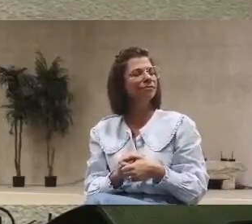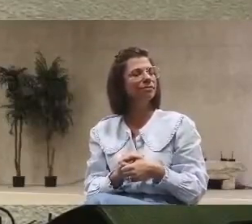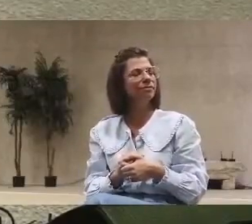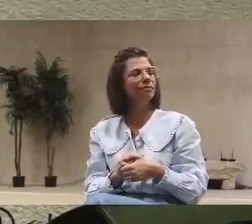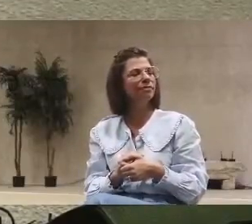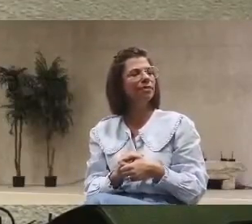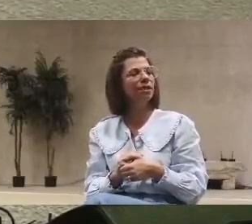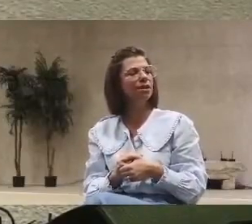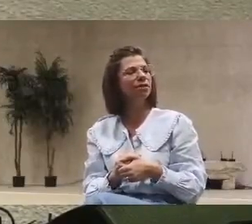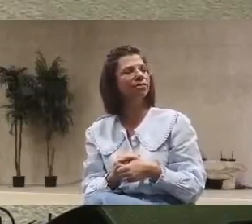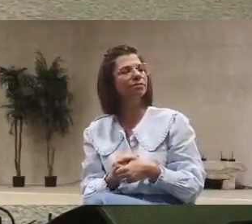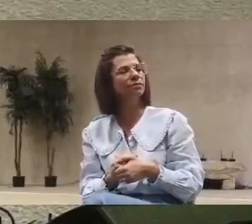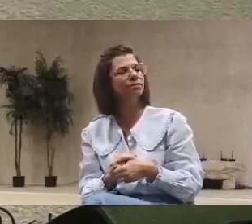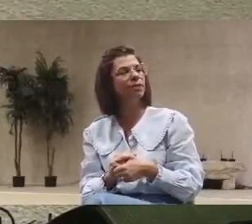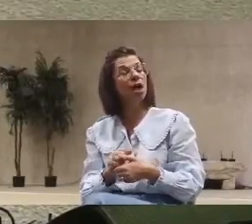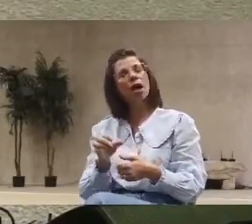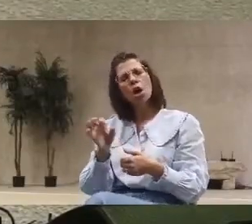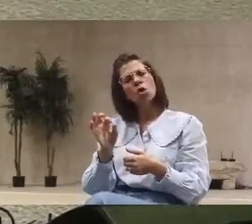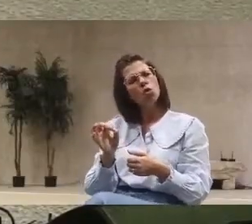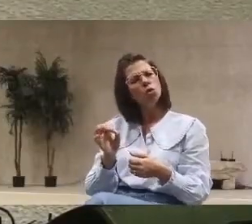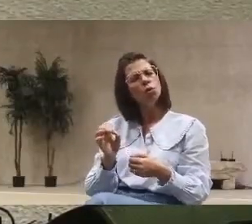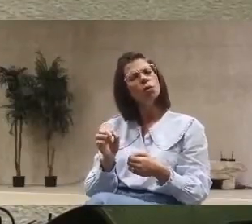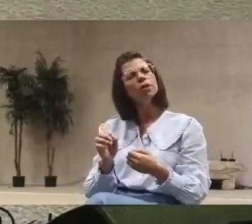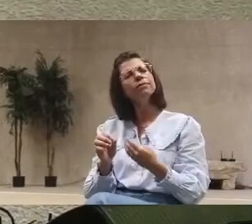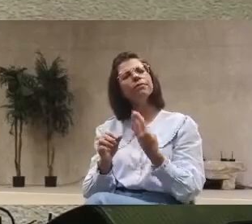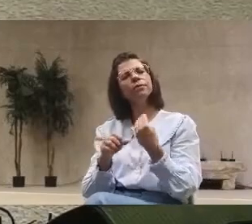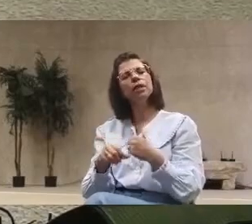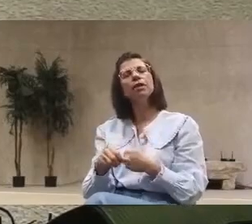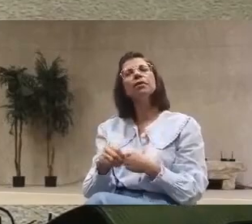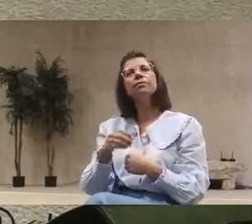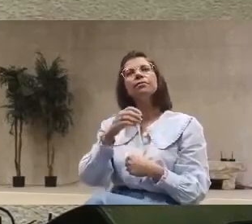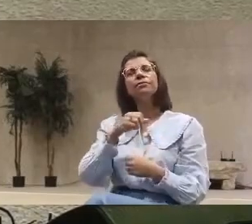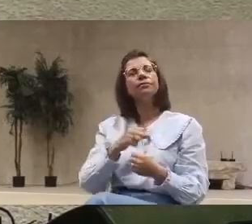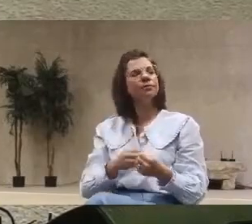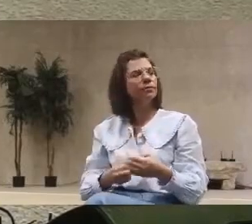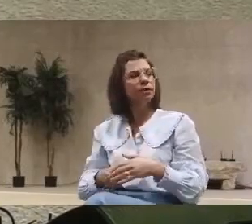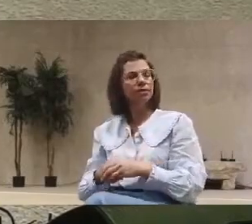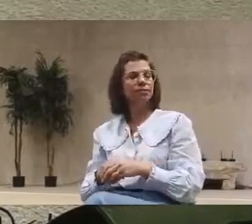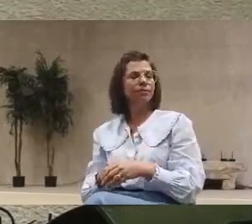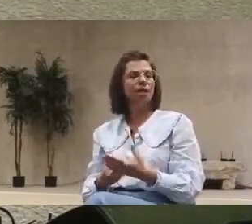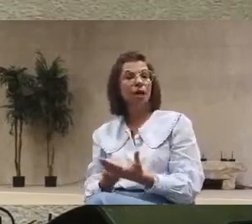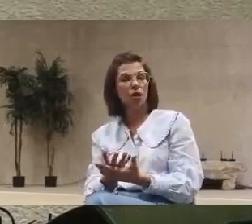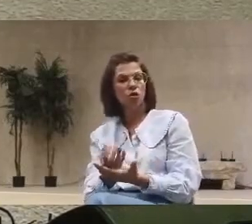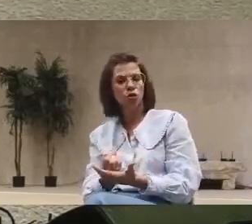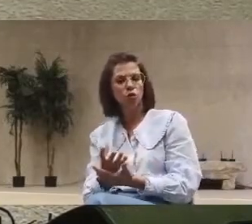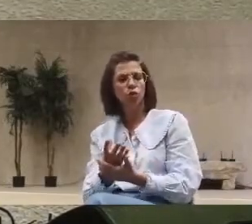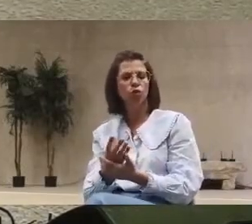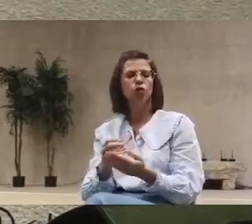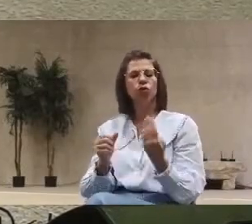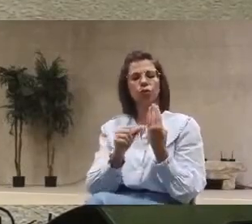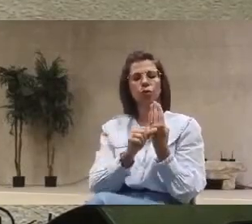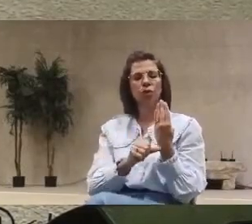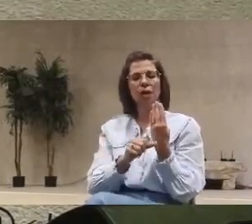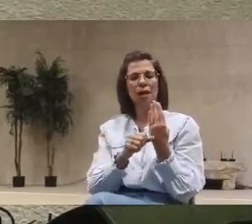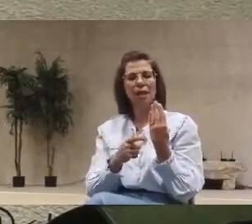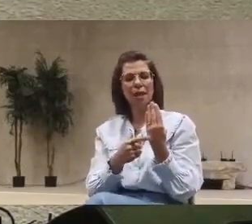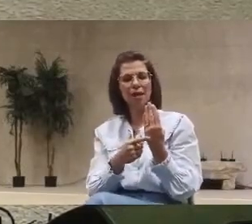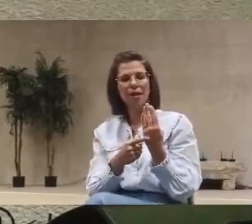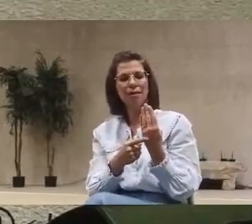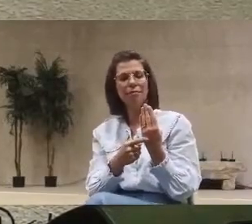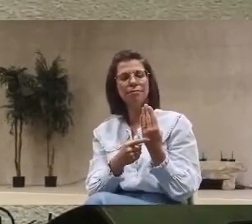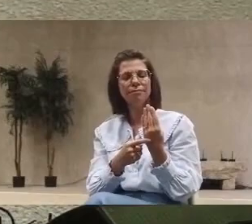chaque fois, il est question du royaume de Dieu, et les disciples, les gens qui s'approchaient, même les religieux, et bien